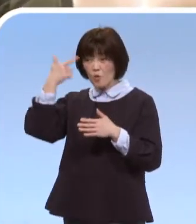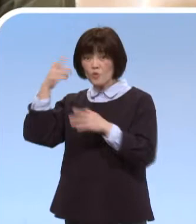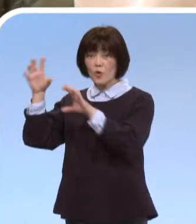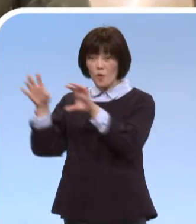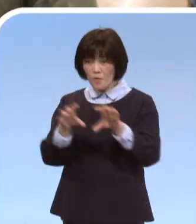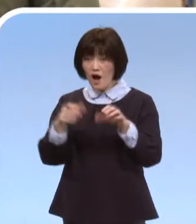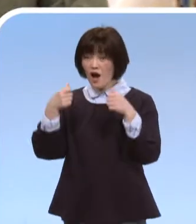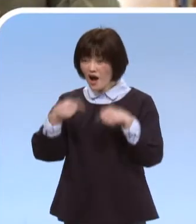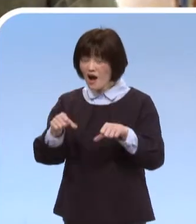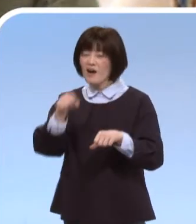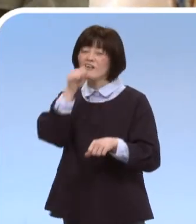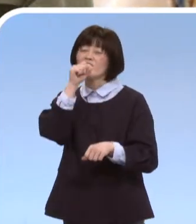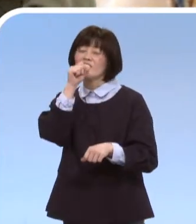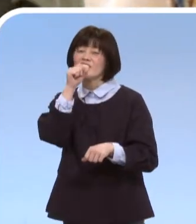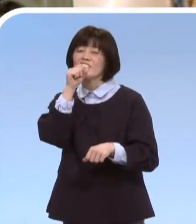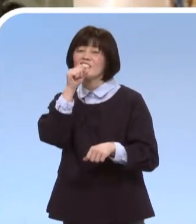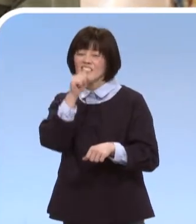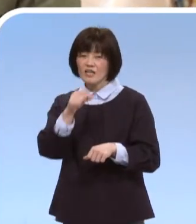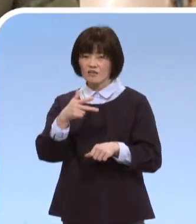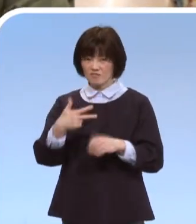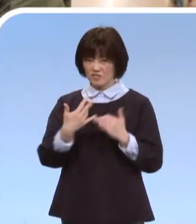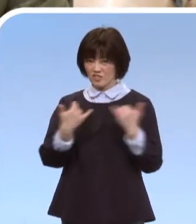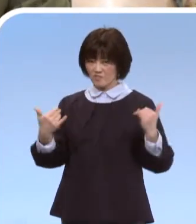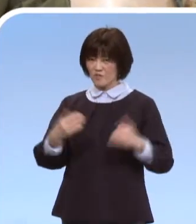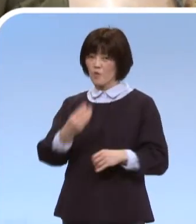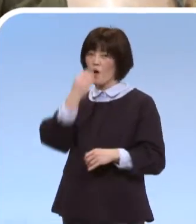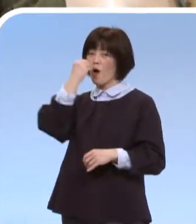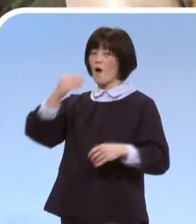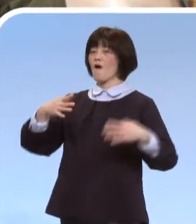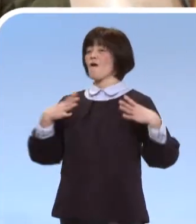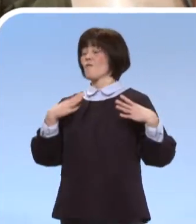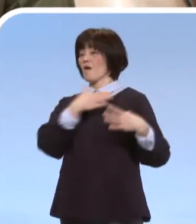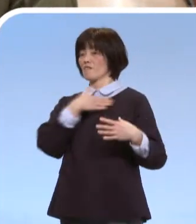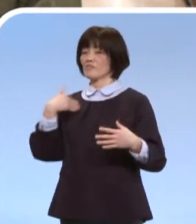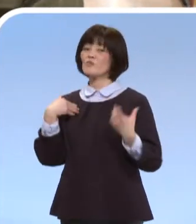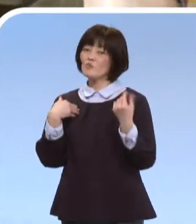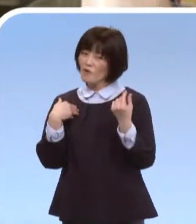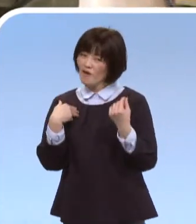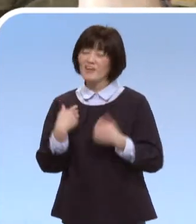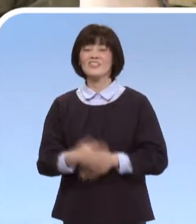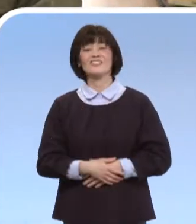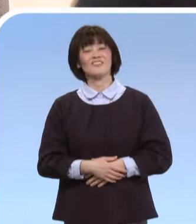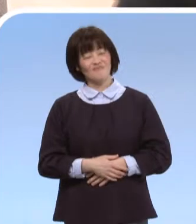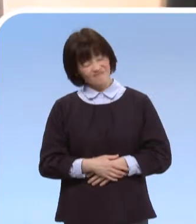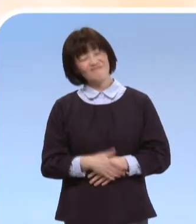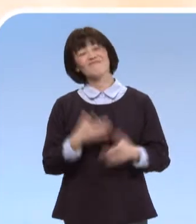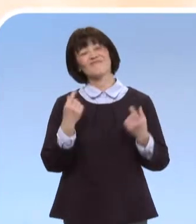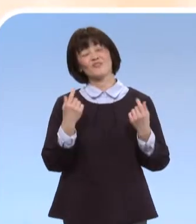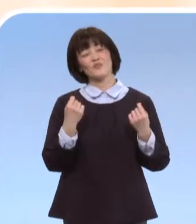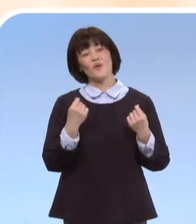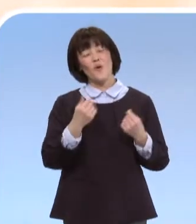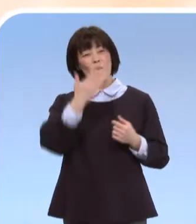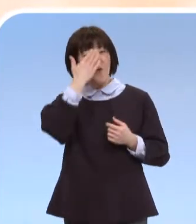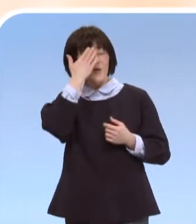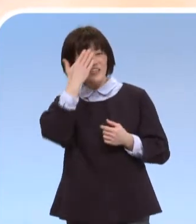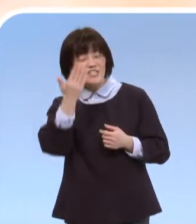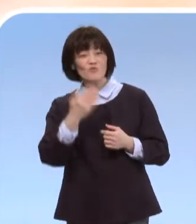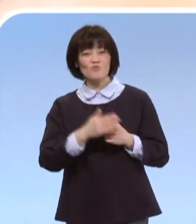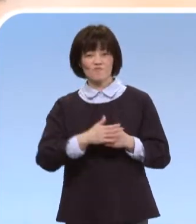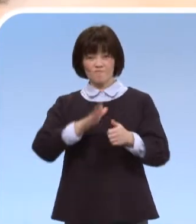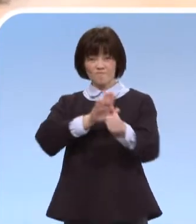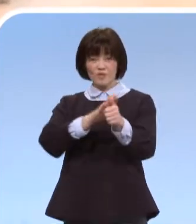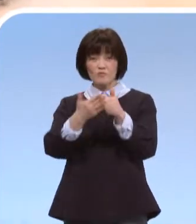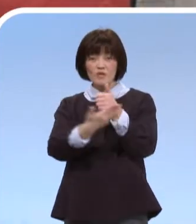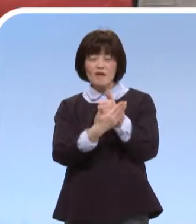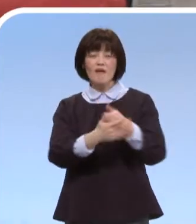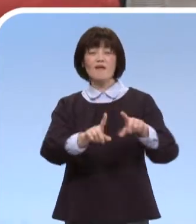ってなんかちょっと尼崎市民、ね、鼻高くなるような、ね、感じですよね。 寄付が文化として根付いたりとか助け合